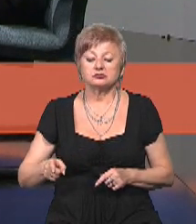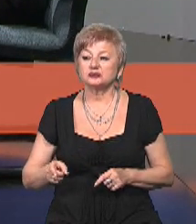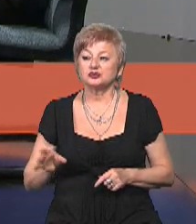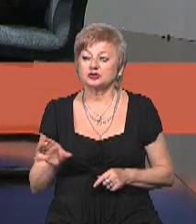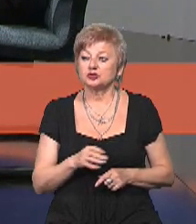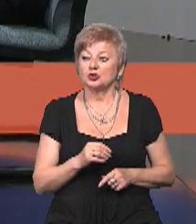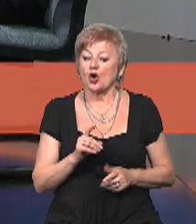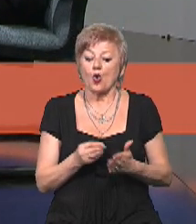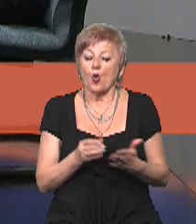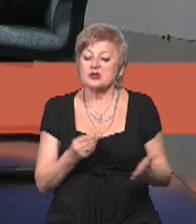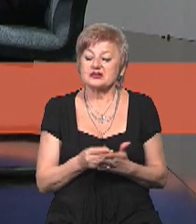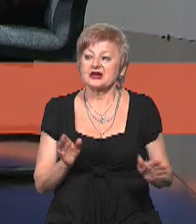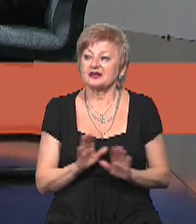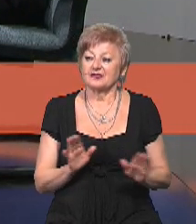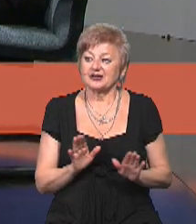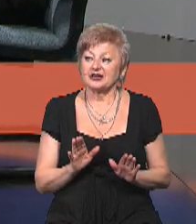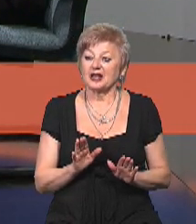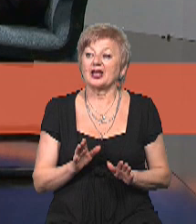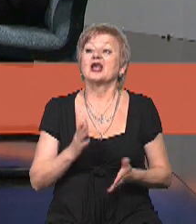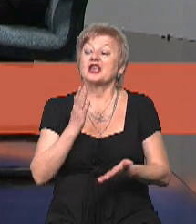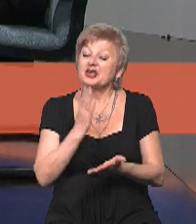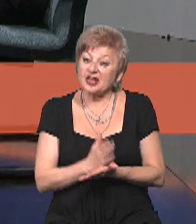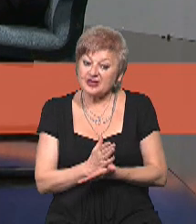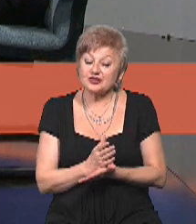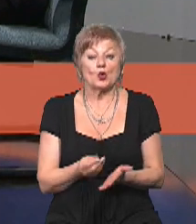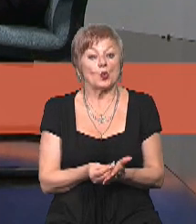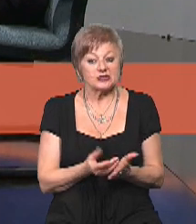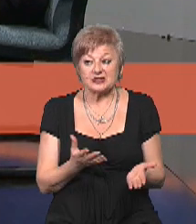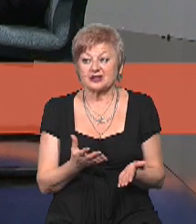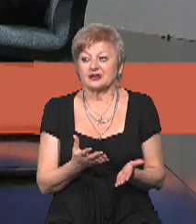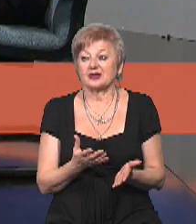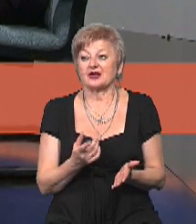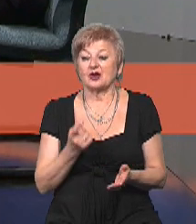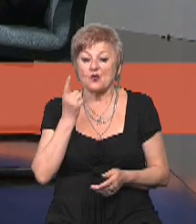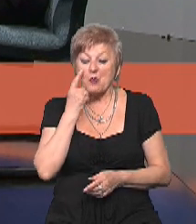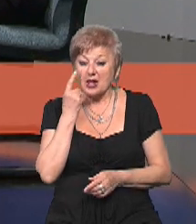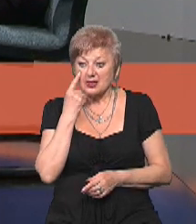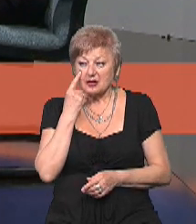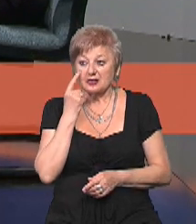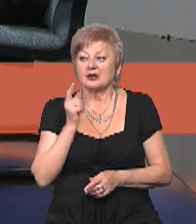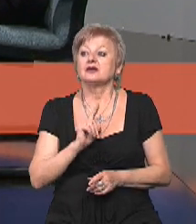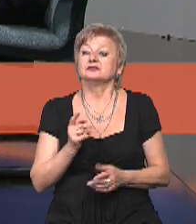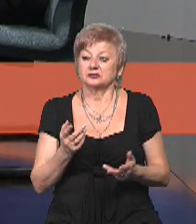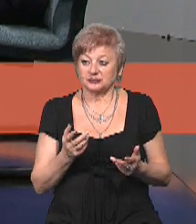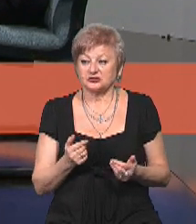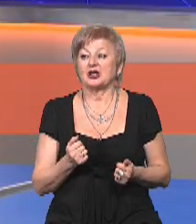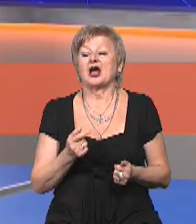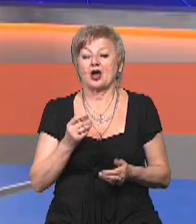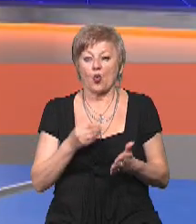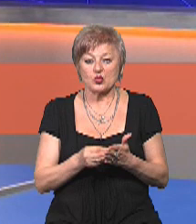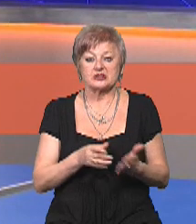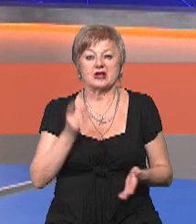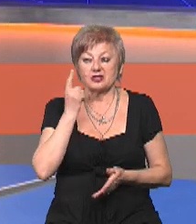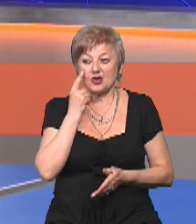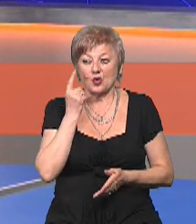Система оцінювання ніяк не може бути відсутня, вона присутня. Якщо ви маєте на увазі оцінювання в балах, то так, дійсно, оцінювання в